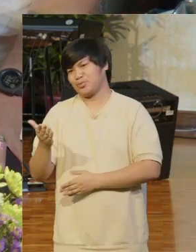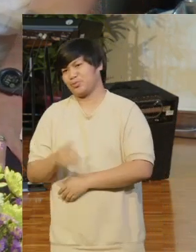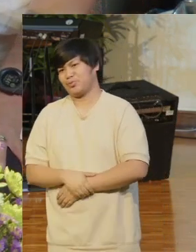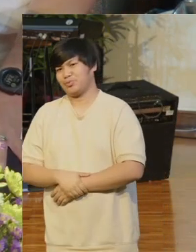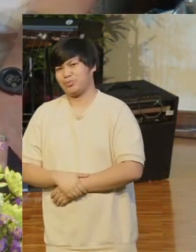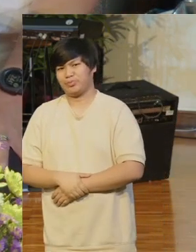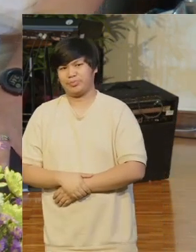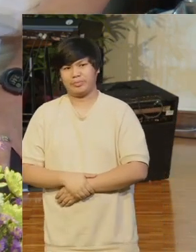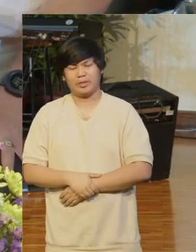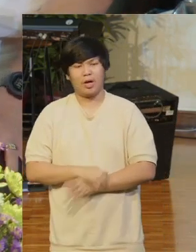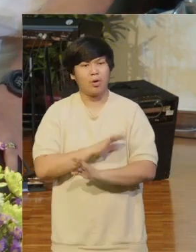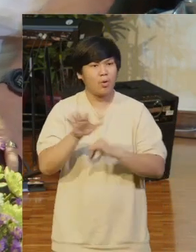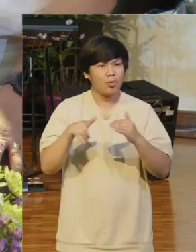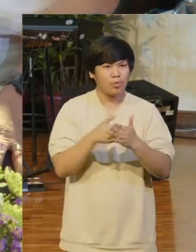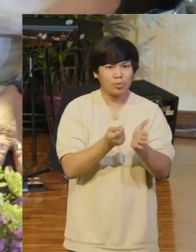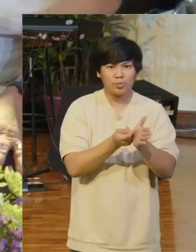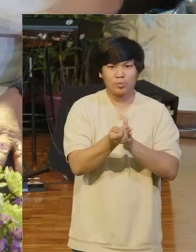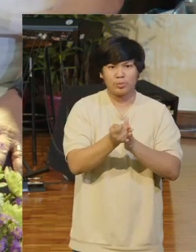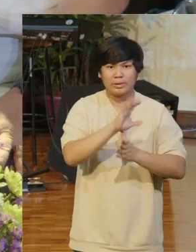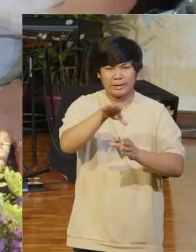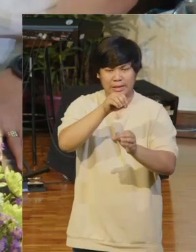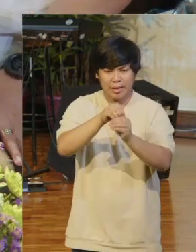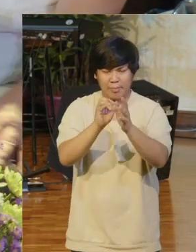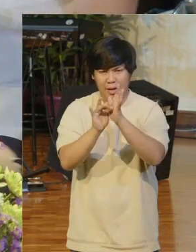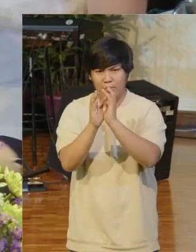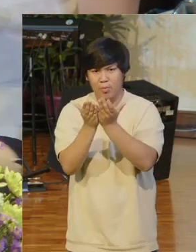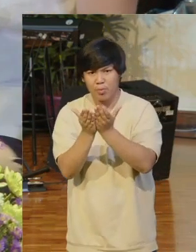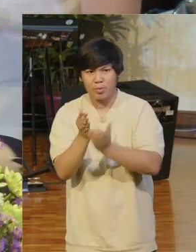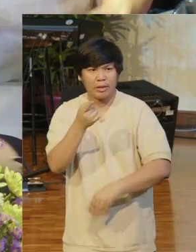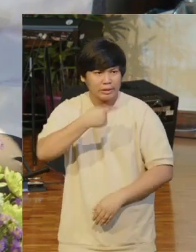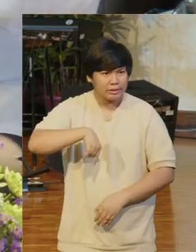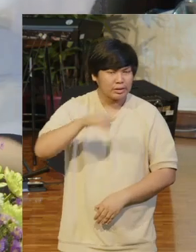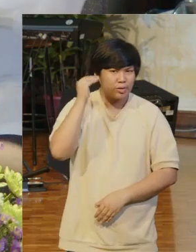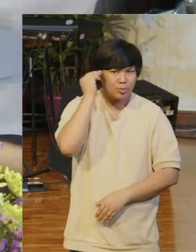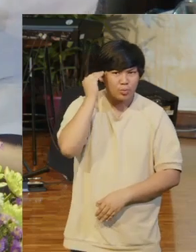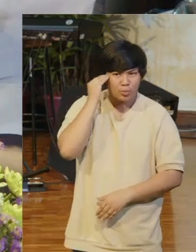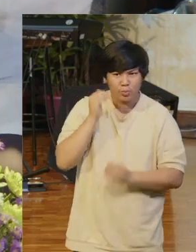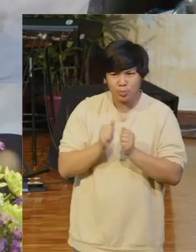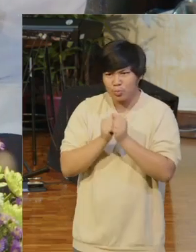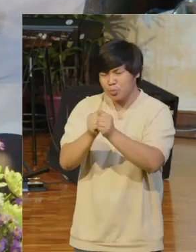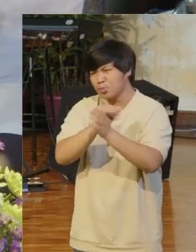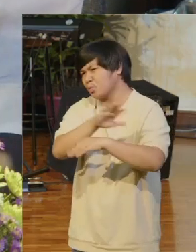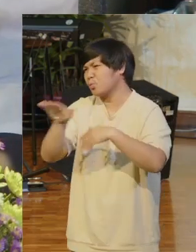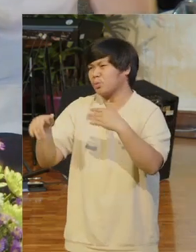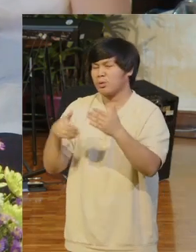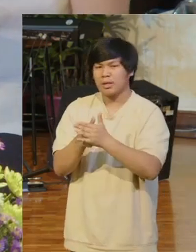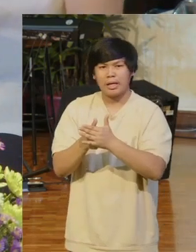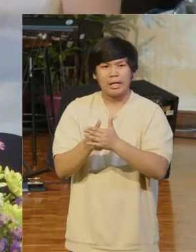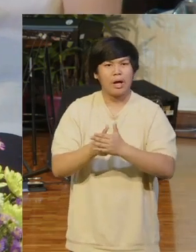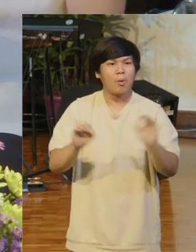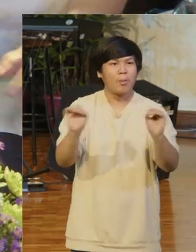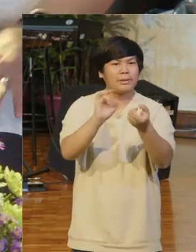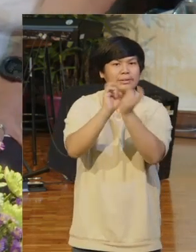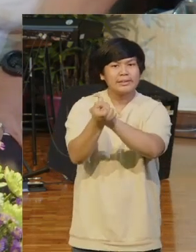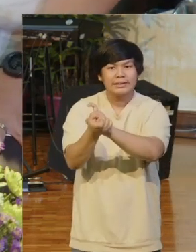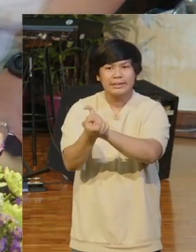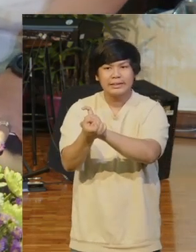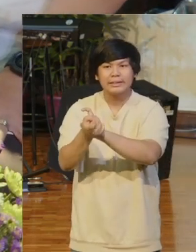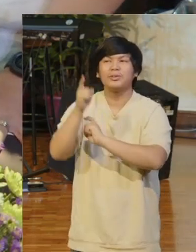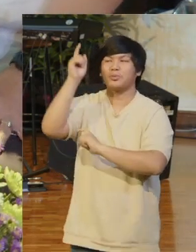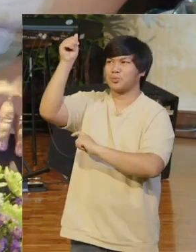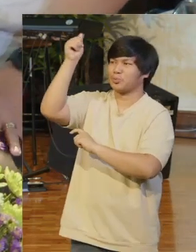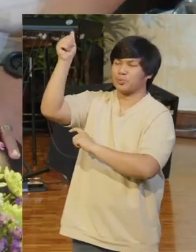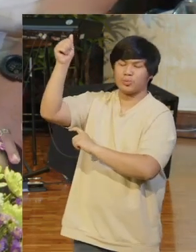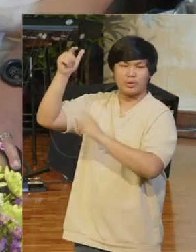ito, siya ang makapangyarihan sa lahat, nakakaalam ng lahat, sumasa lahat, hindi nagbabago,